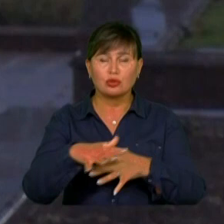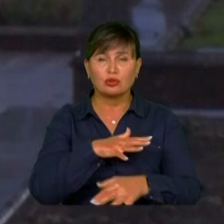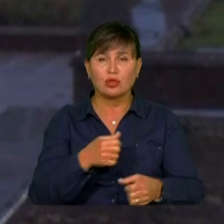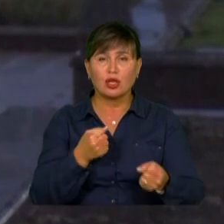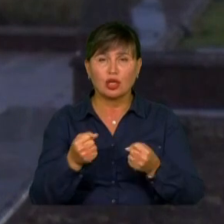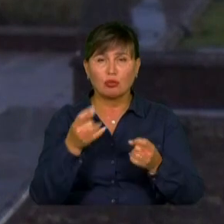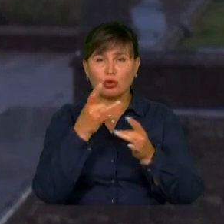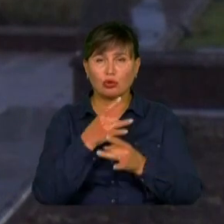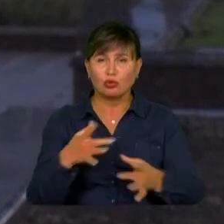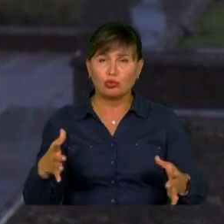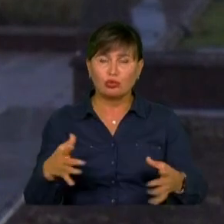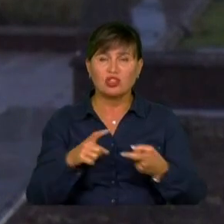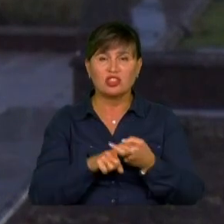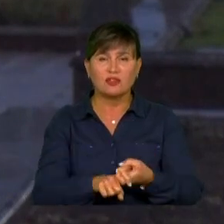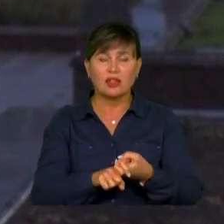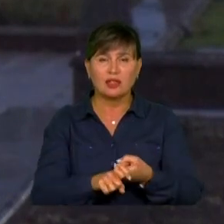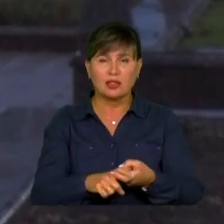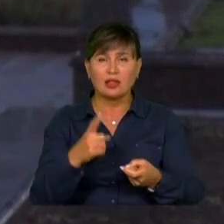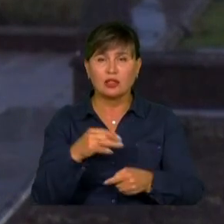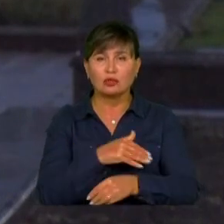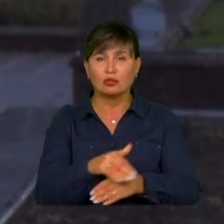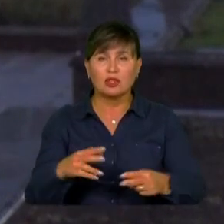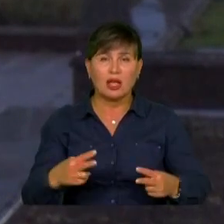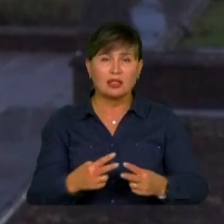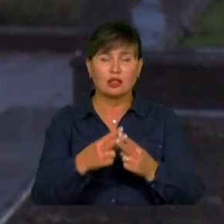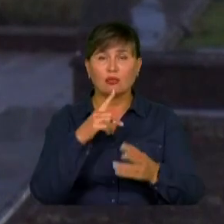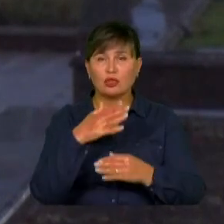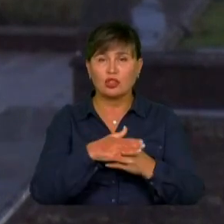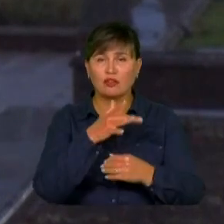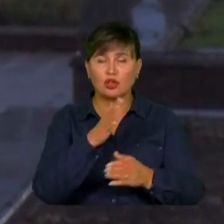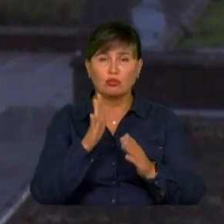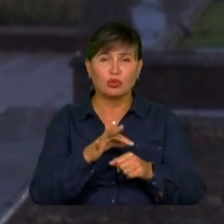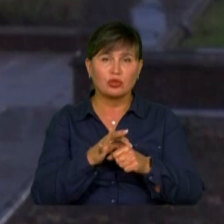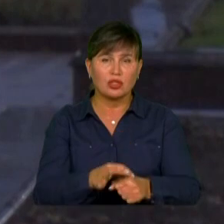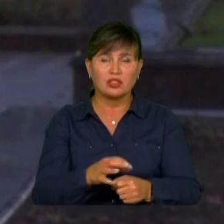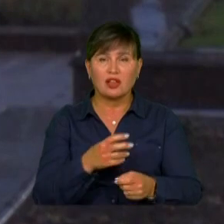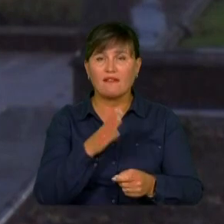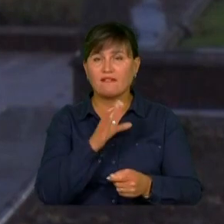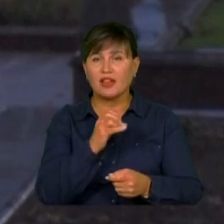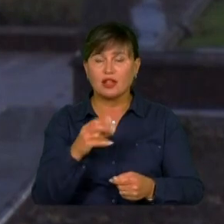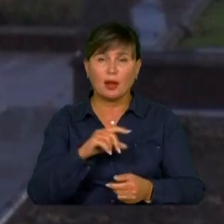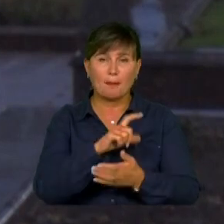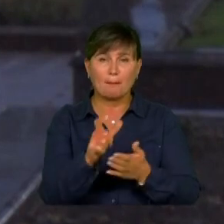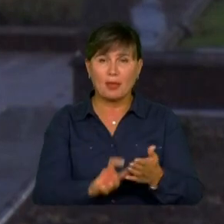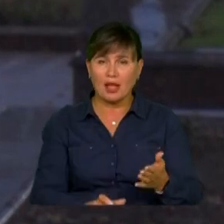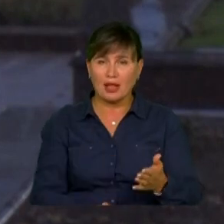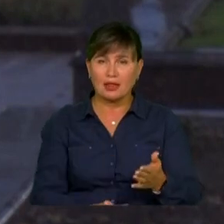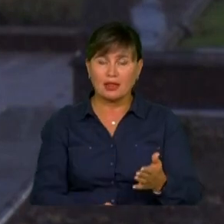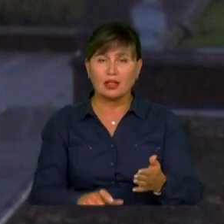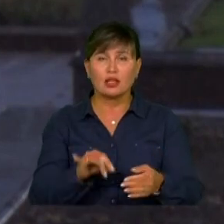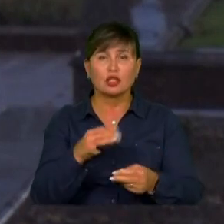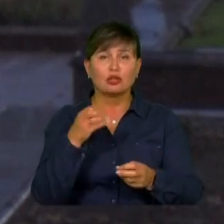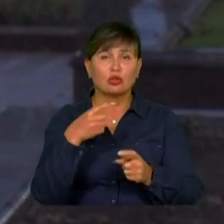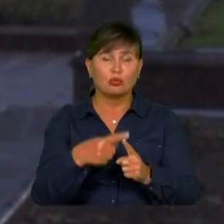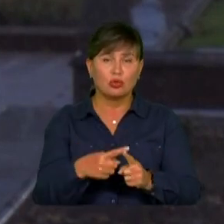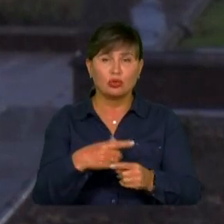и культурно-гуманитарные связи. Одна из улиц Астаны в ближайшее время будет носить имя венгерского поэта Шандора Петефи. Кроме